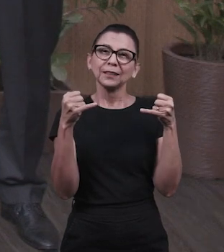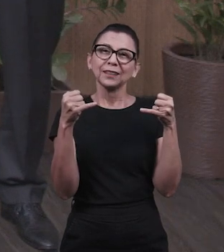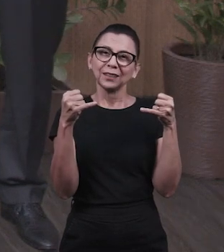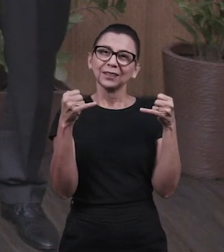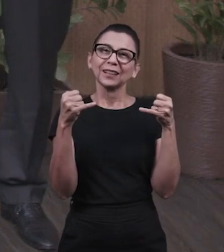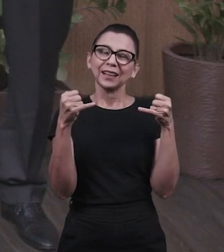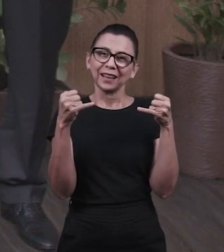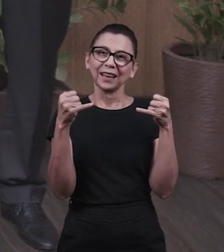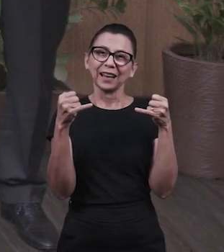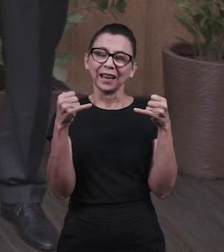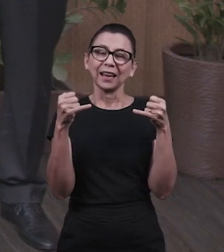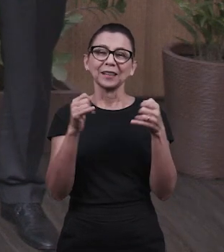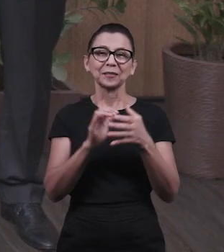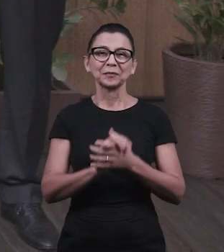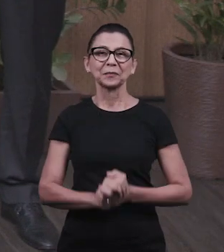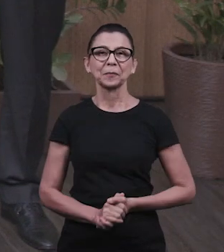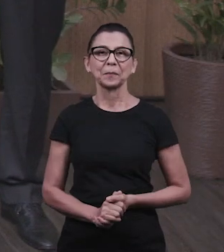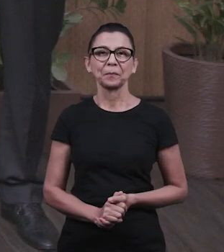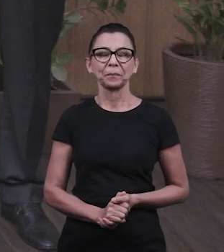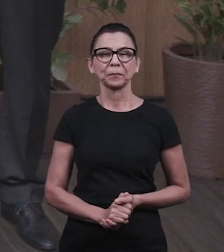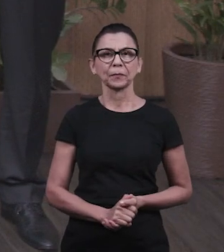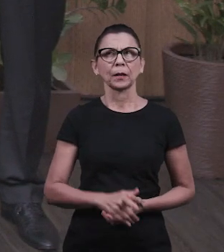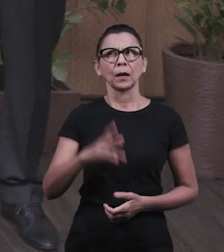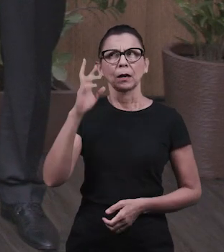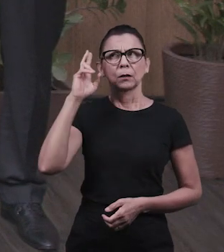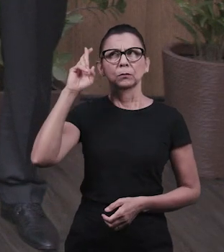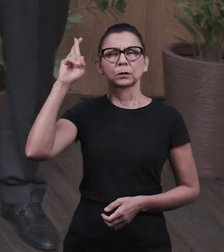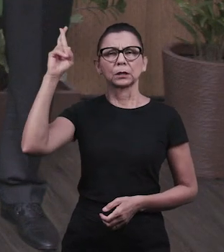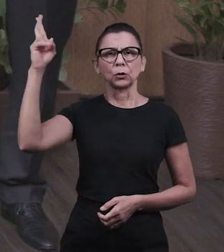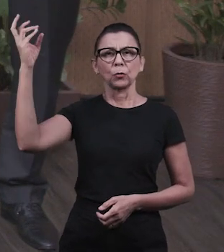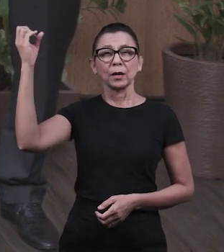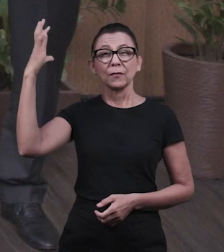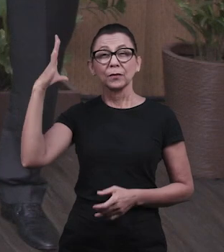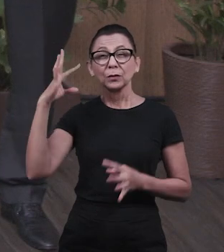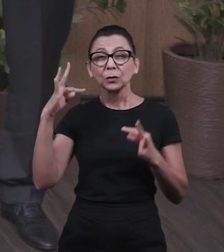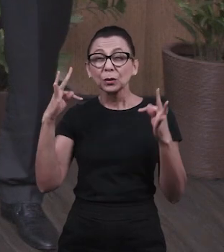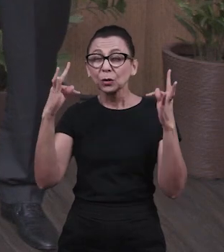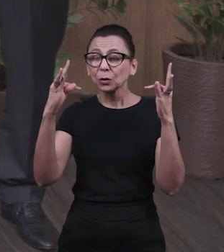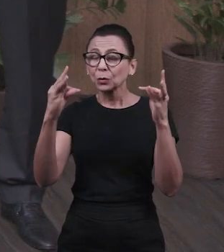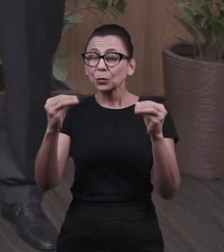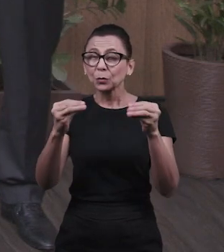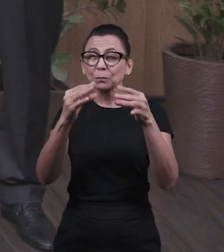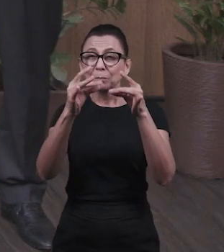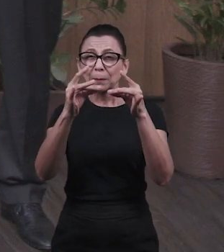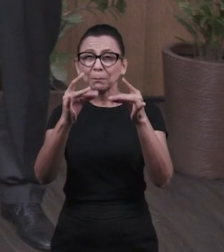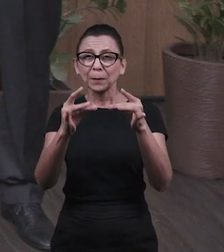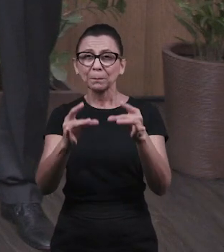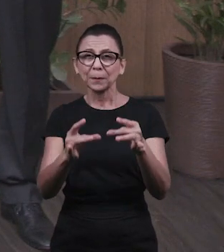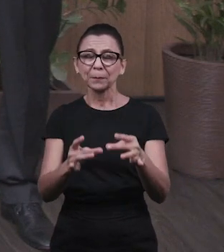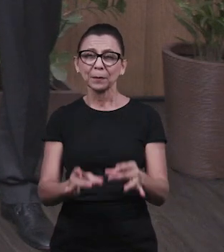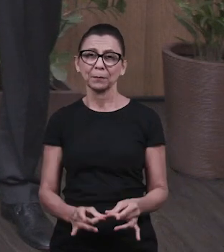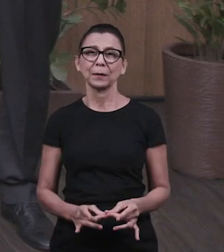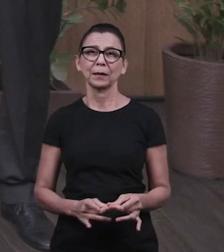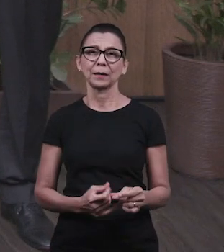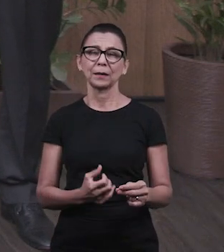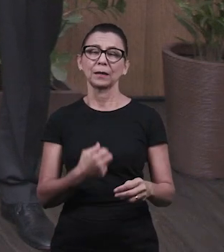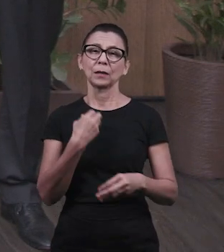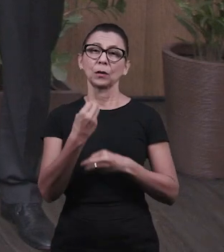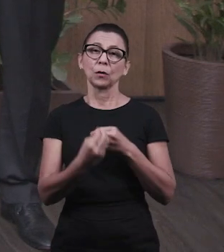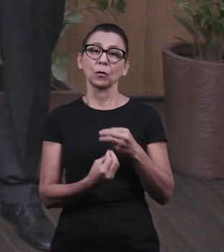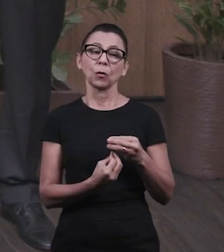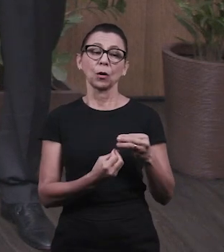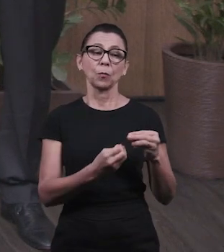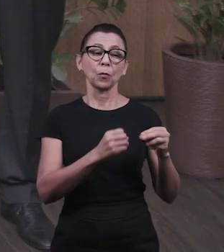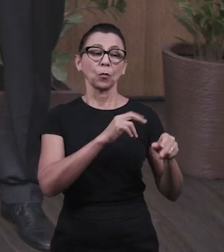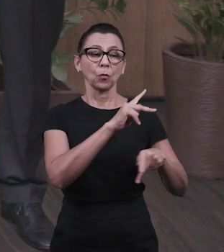Божие в прошлом, в отношении подготовки народа к исходу, оно не случайно.